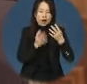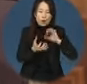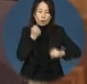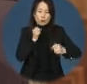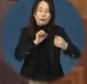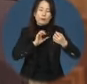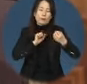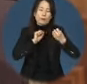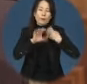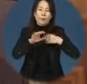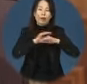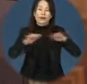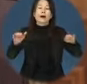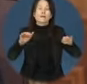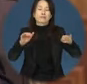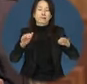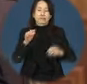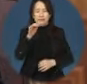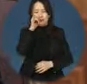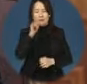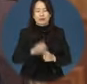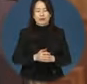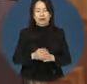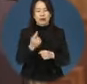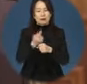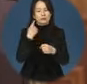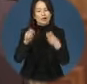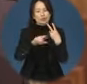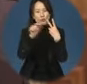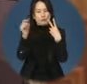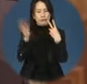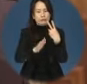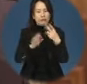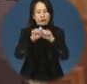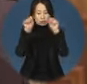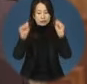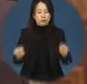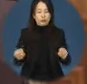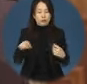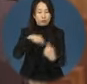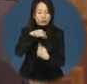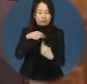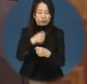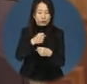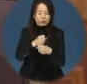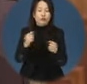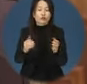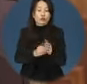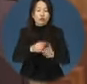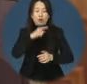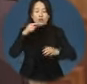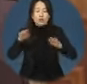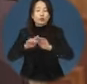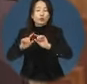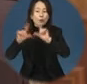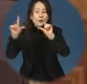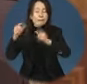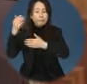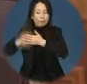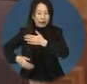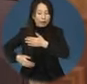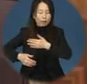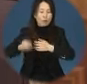작년 2월 이후로 이 중대원 체제를 만들어 서쪽 운영을 해왔습니다 많은 1위 를 제외하고 거의 매일 이제